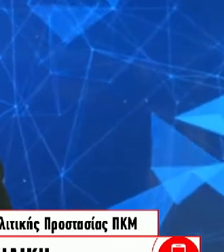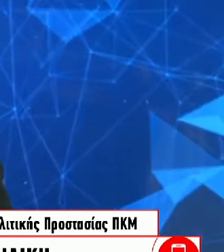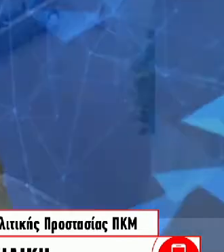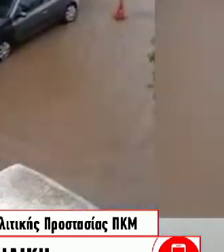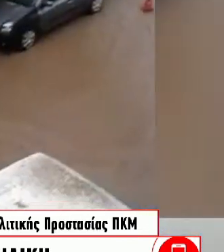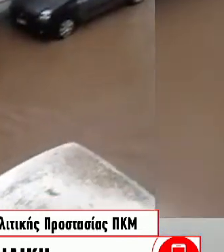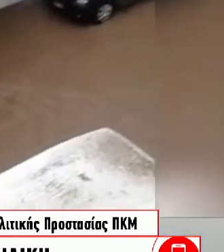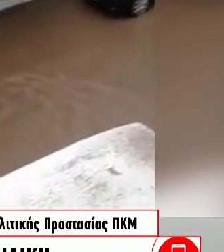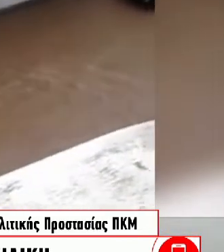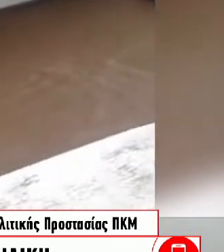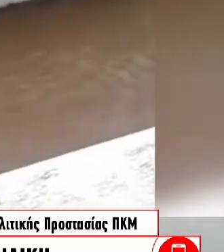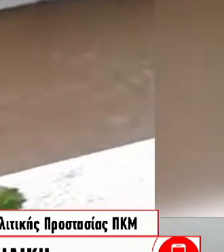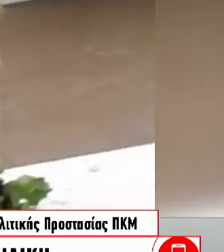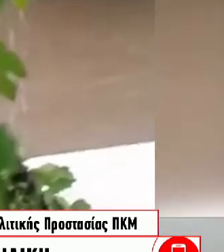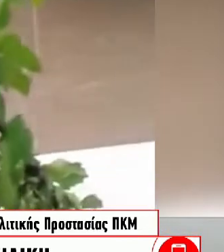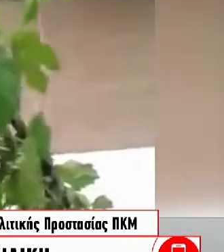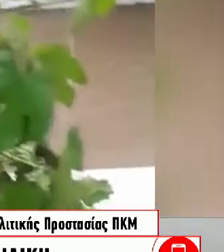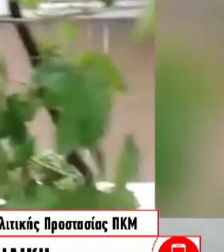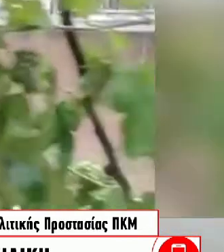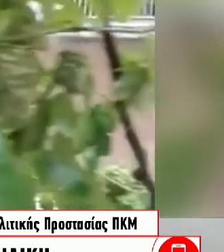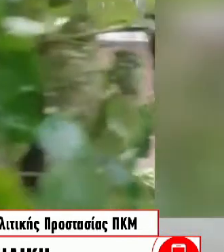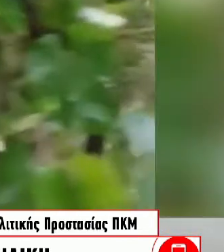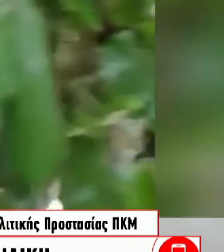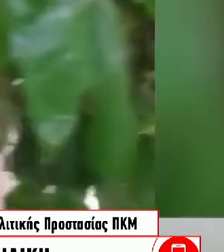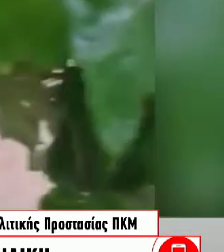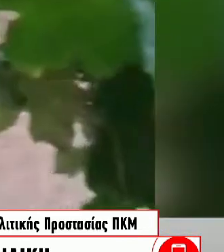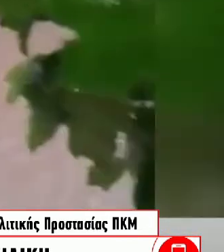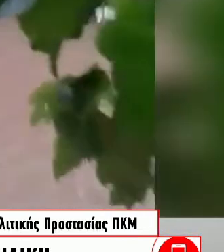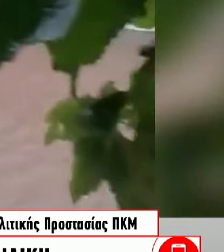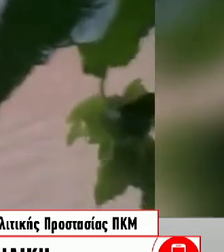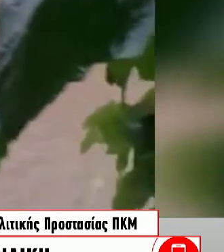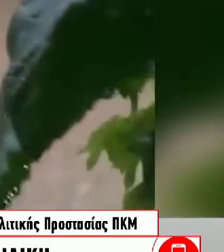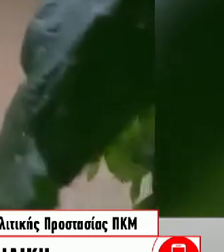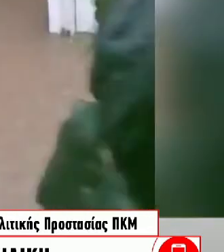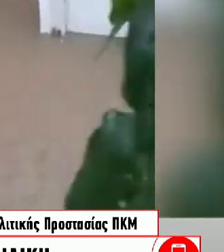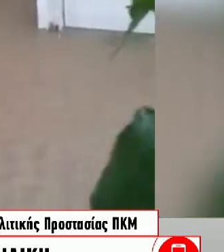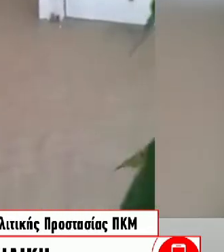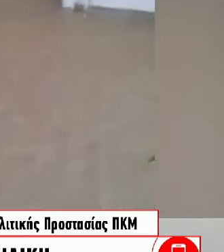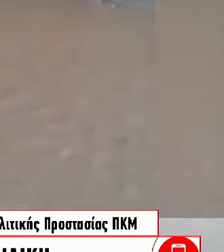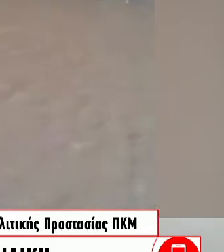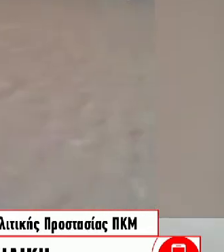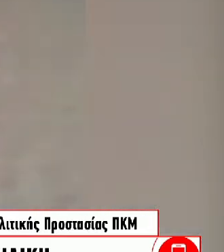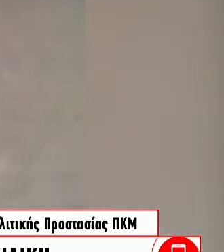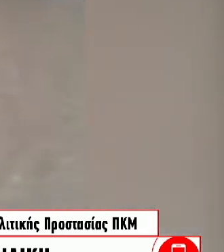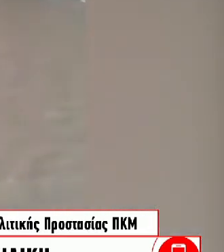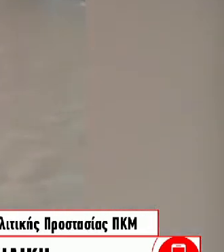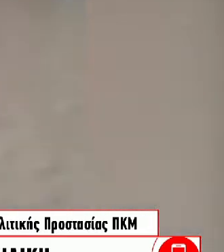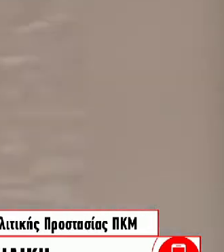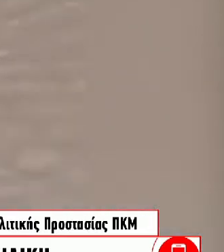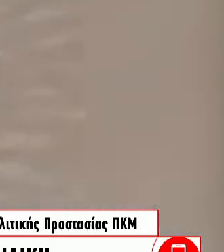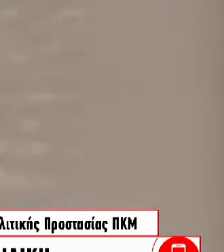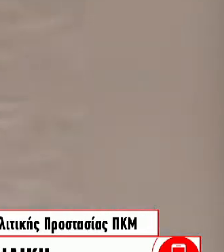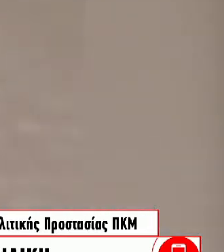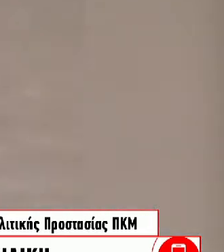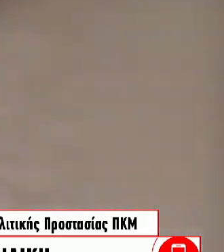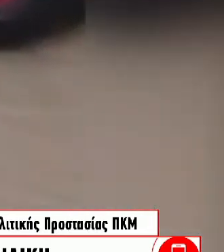Χαρδαλιά σήμερα από την ενημέρωση. Ναι, είχαμε καιρικά φαινόμενα έντονα. Προφανώς και ο Υπουργός ασχολήθηκε